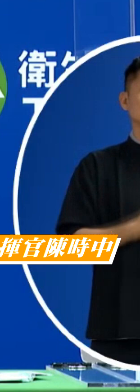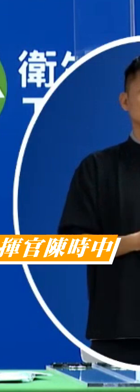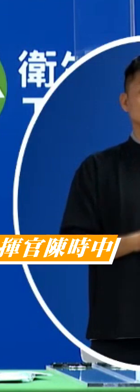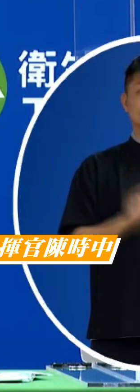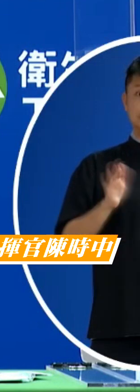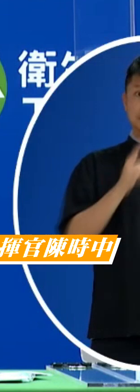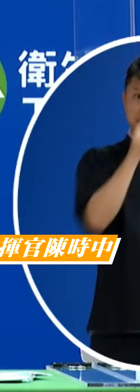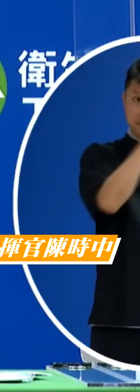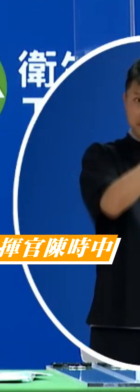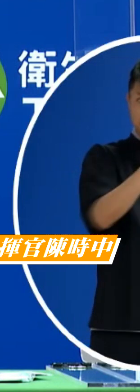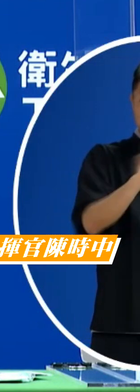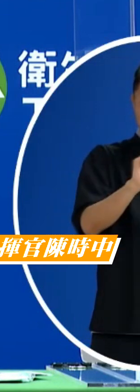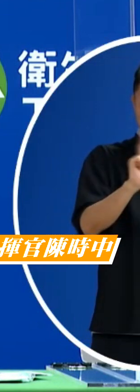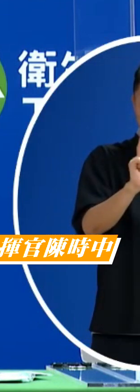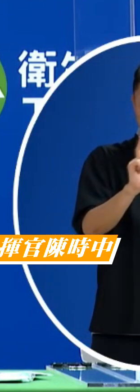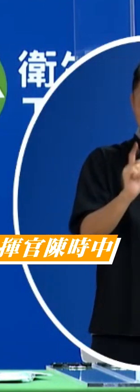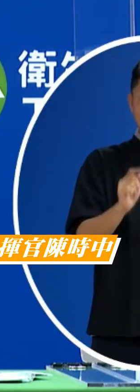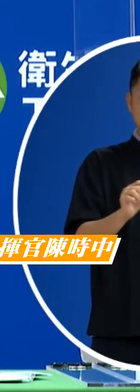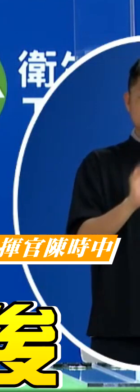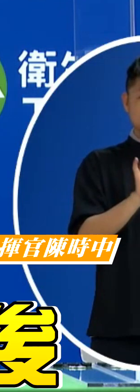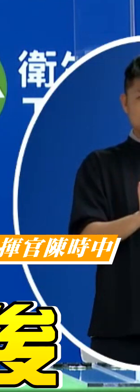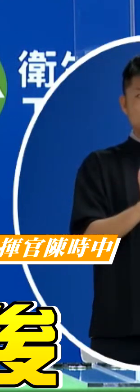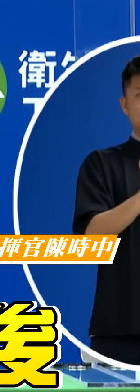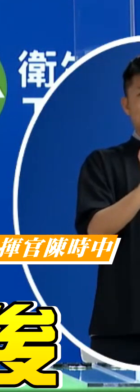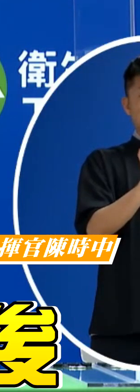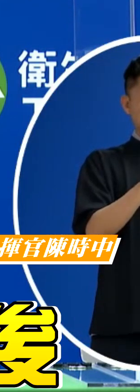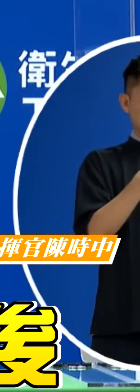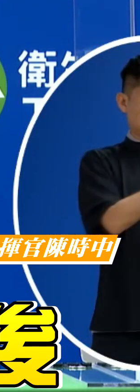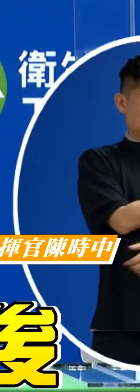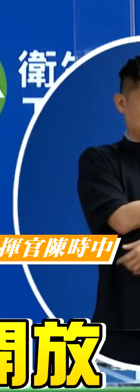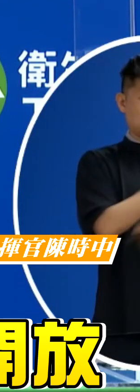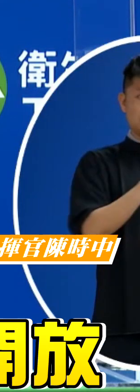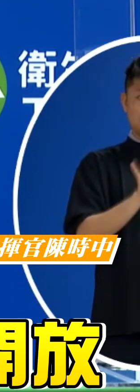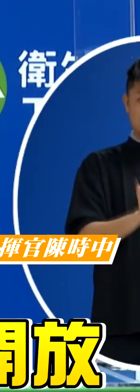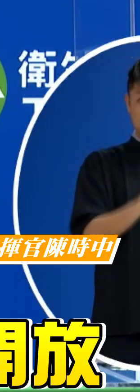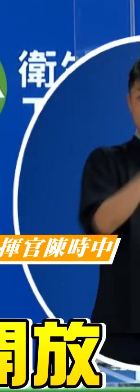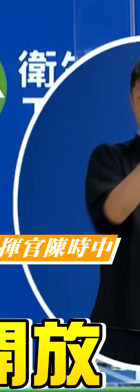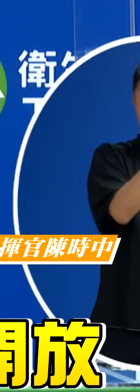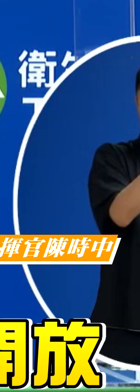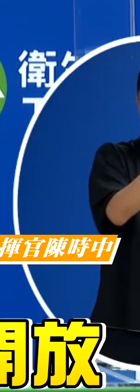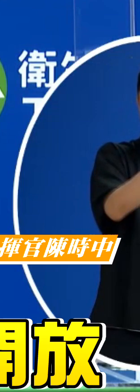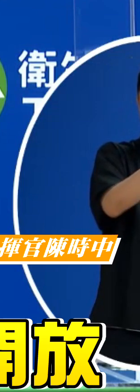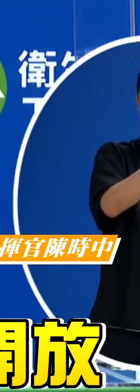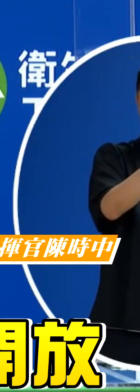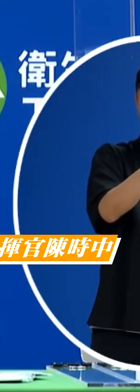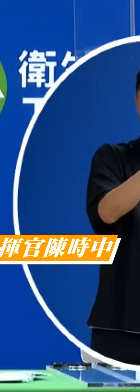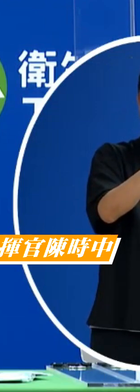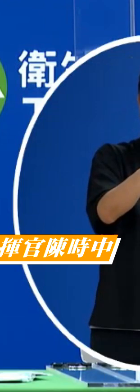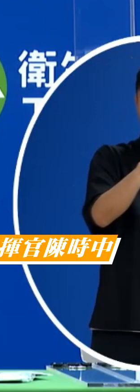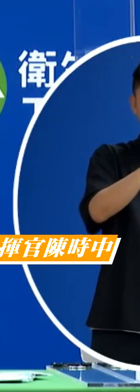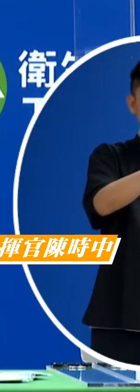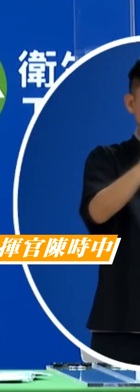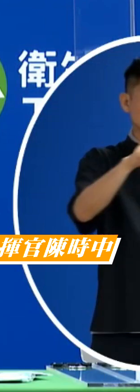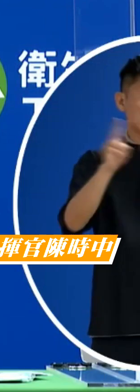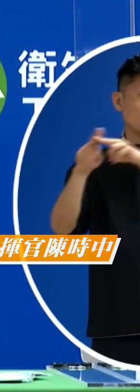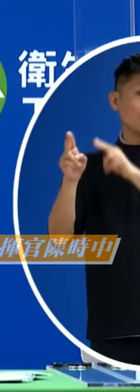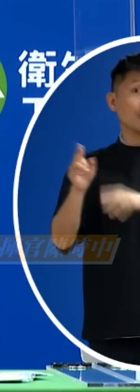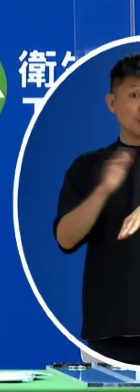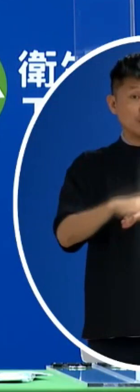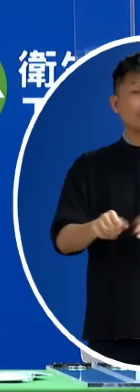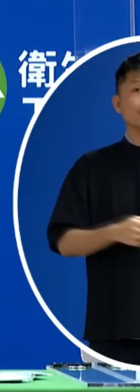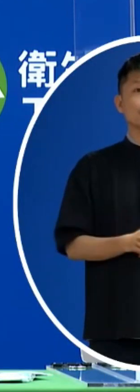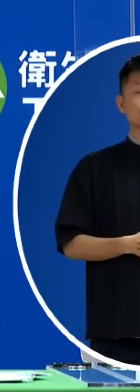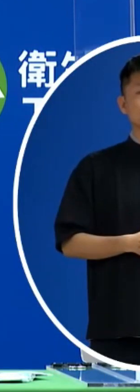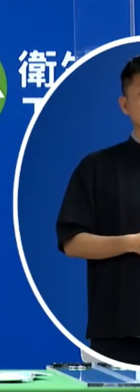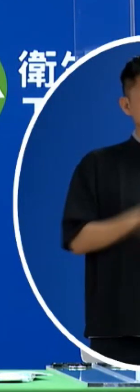在的一个方向哈，大概就是到六成哈，大概到了六成之后，我们陆陆续续还是会开放。那当然也要看大家